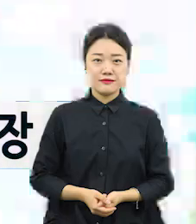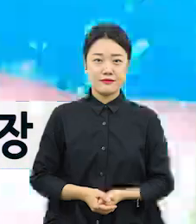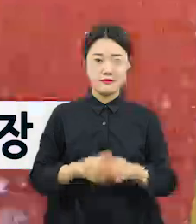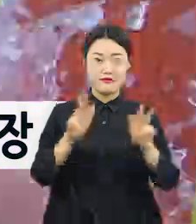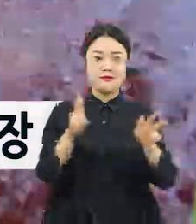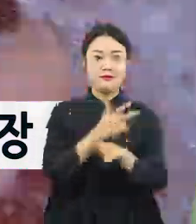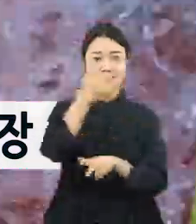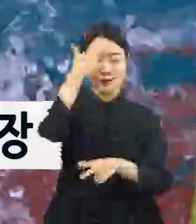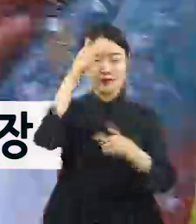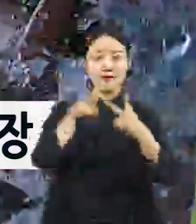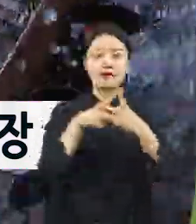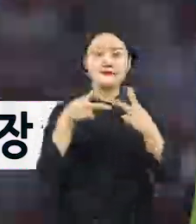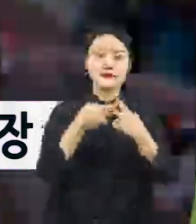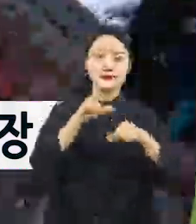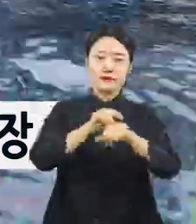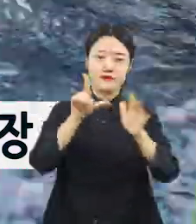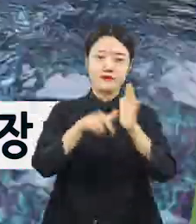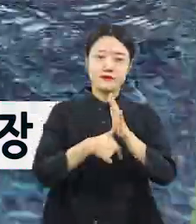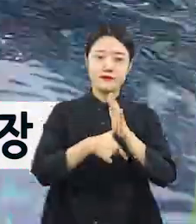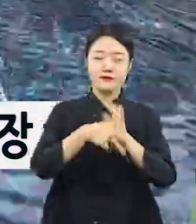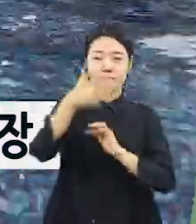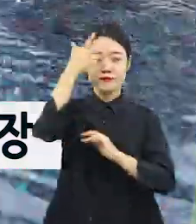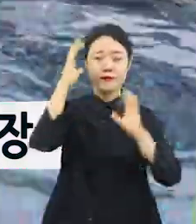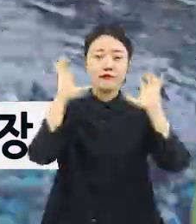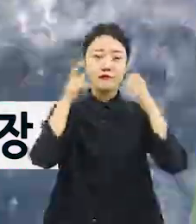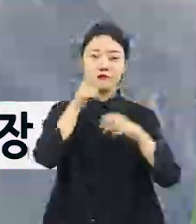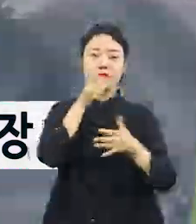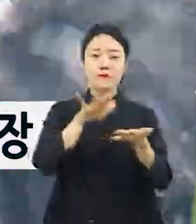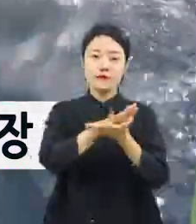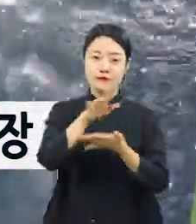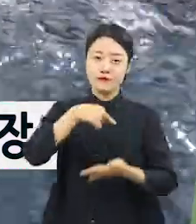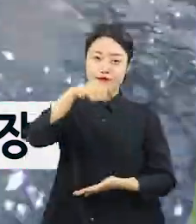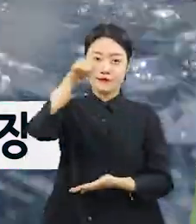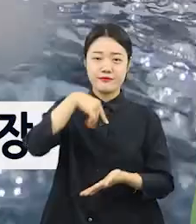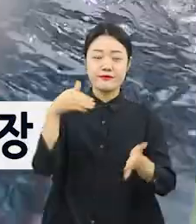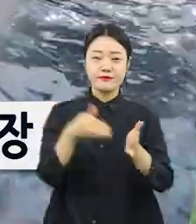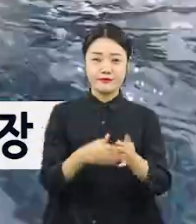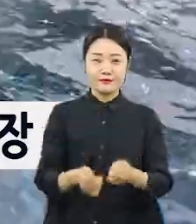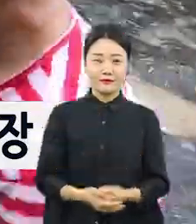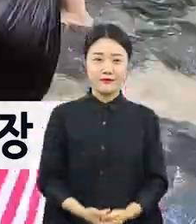이번 주 부평 인사이드 시간에는 부평구 어린이 물놀이장을 다녀왔습니다.